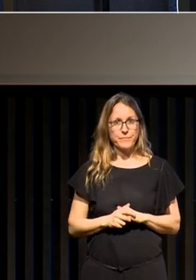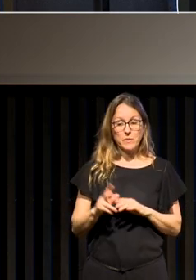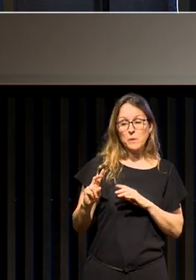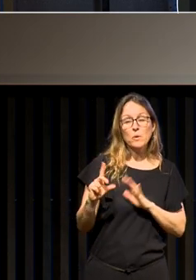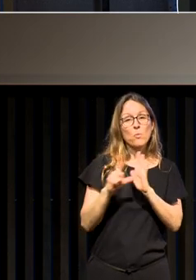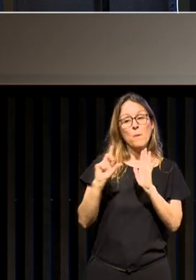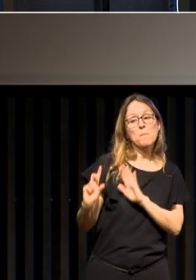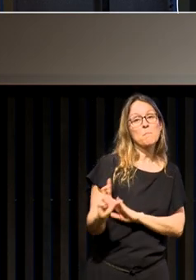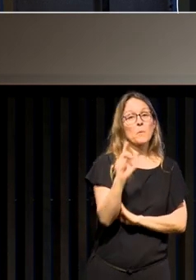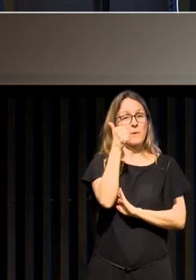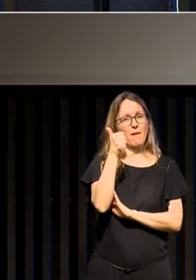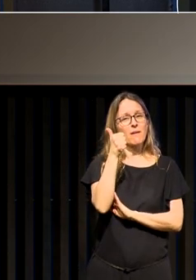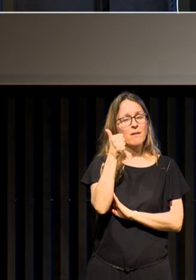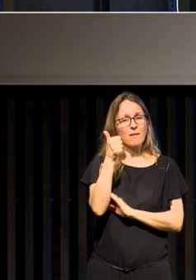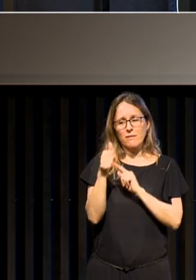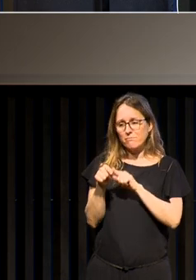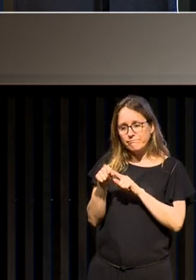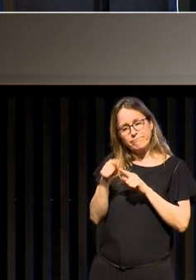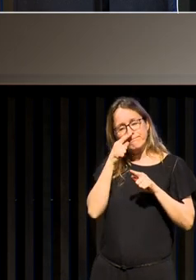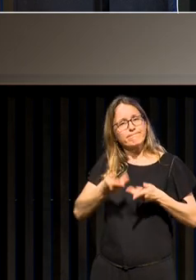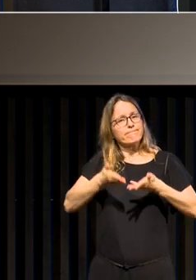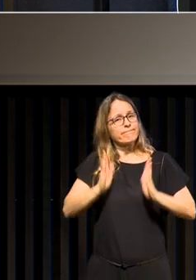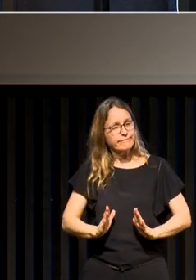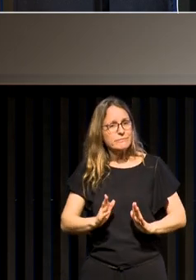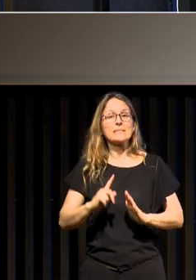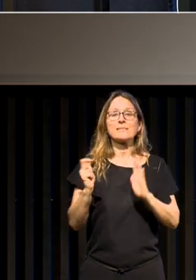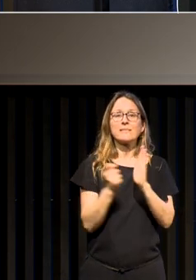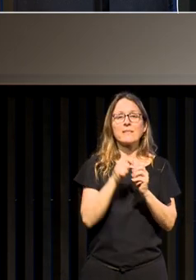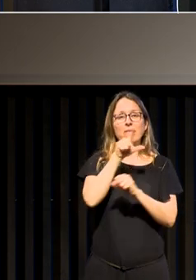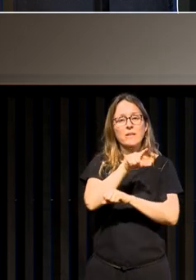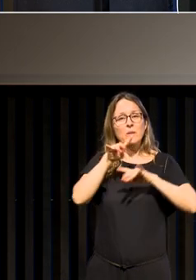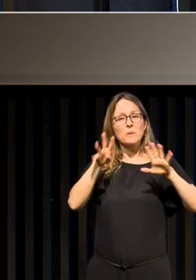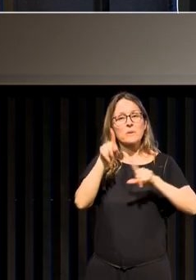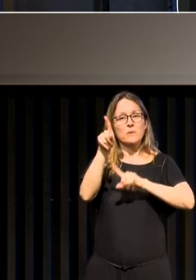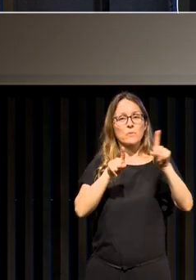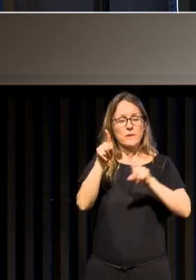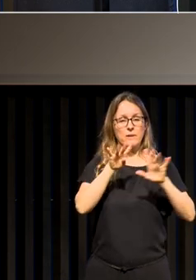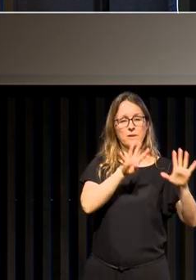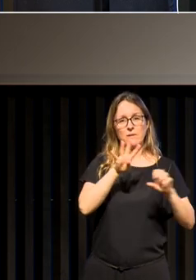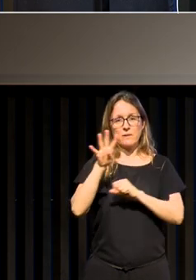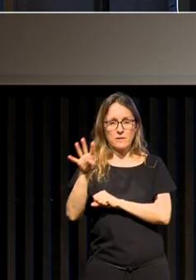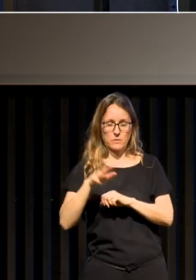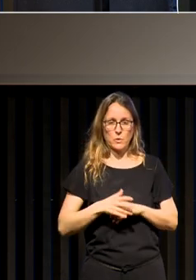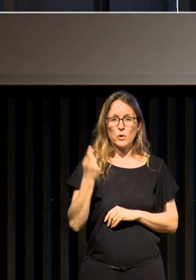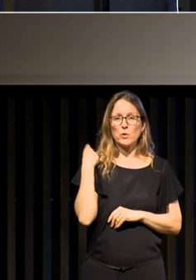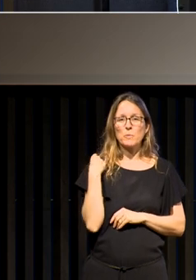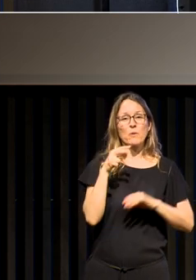loi de bioéthique a été promulguée le 29 juillet 1994. Elle porte le numéro